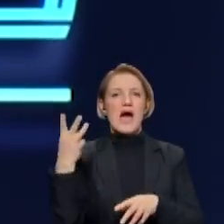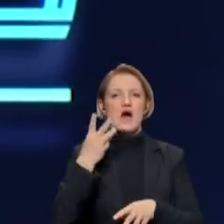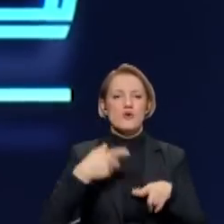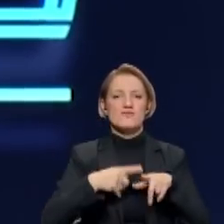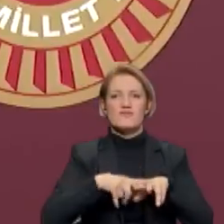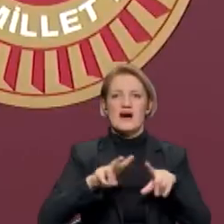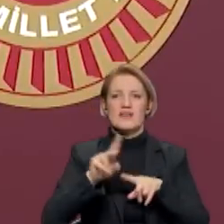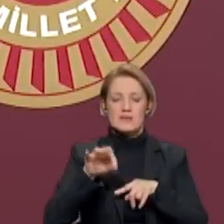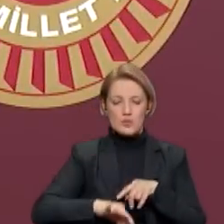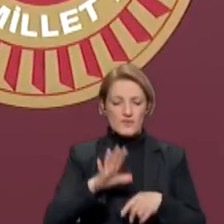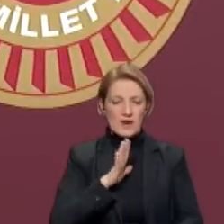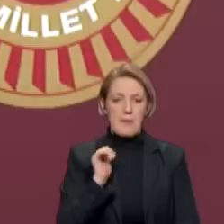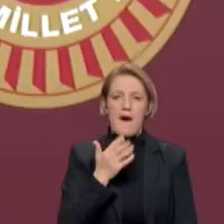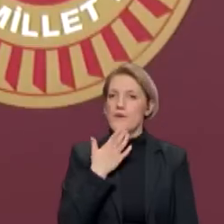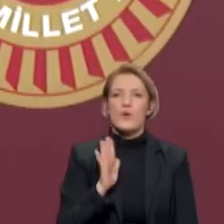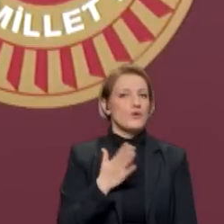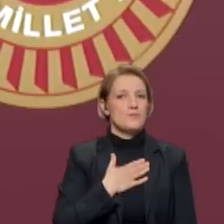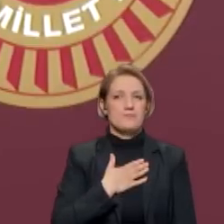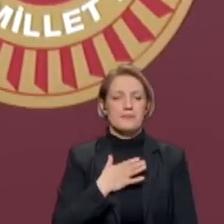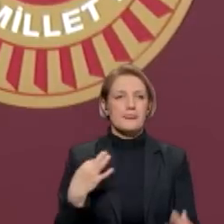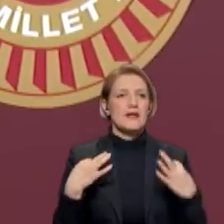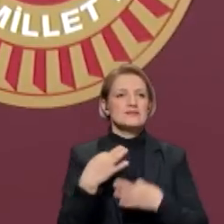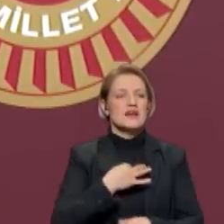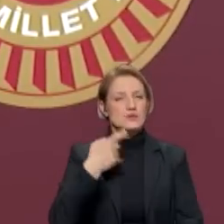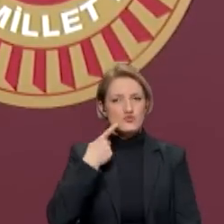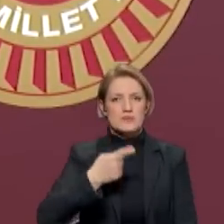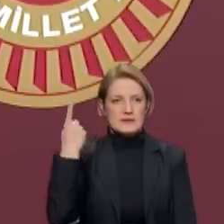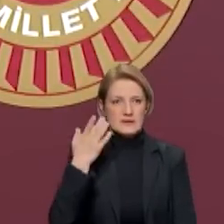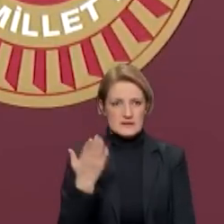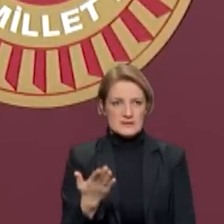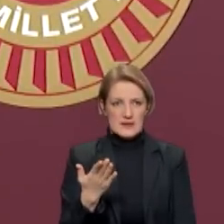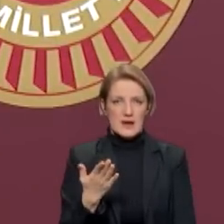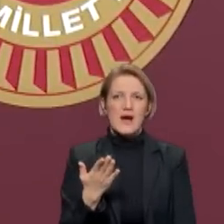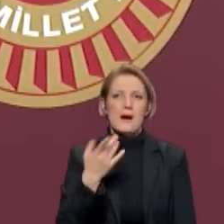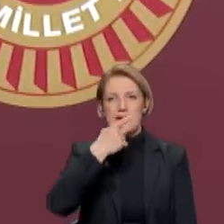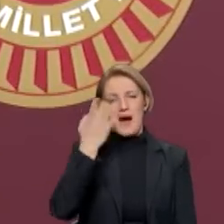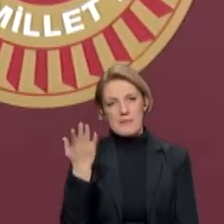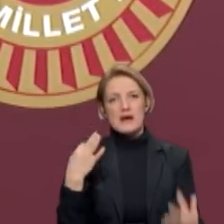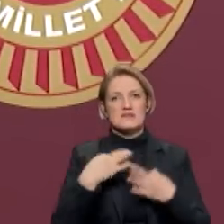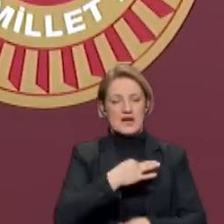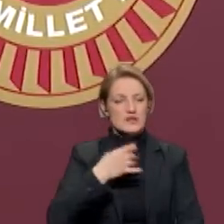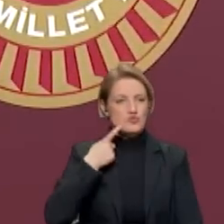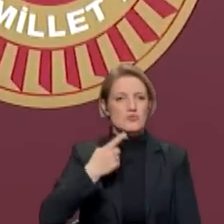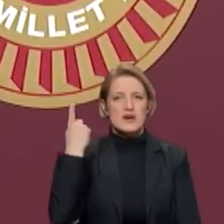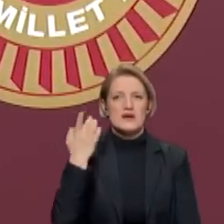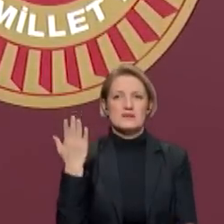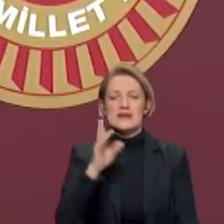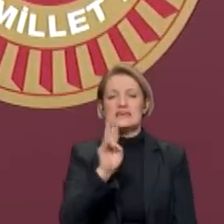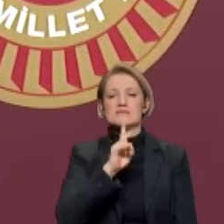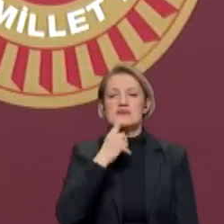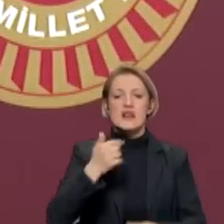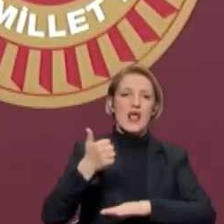varız, yarın yokuz. Birileri Sayın Cumhurbaşkanı'na belli kutsiyetler atfediyor olabilir ama Sayın Cumhurbaşkanı'nda bir kutsallığı yok ve 20